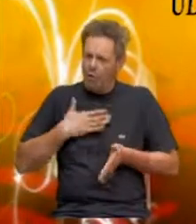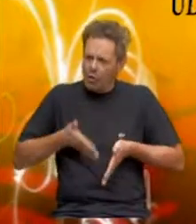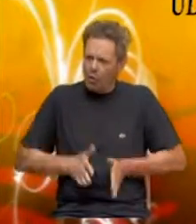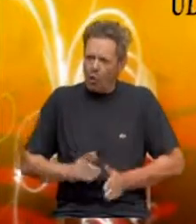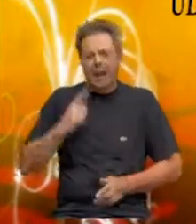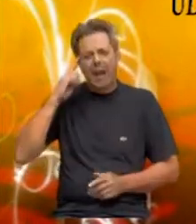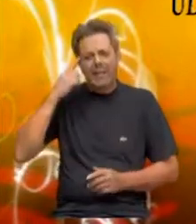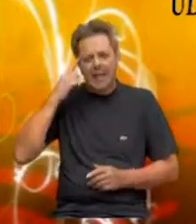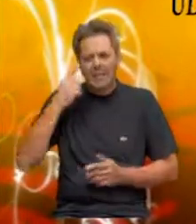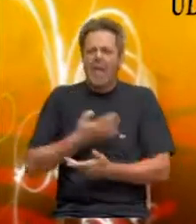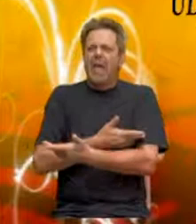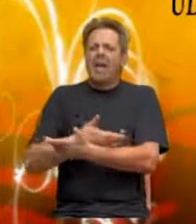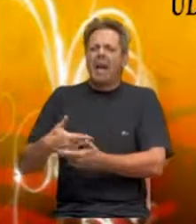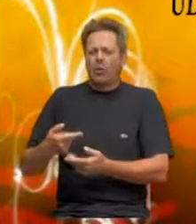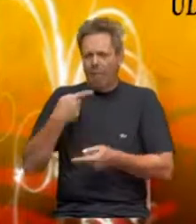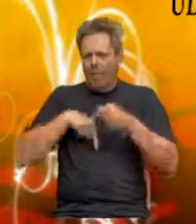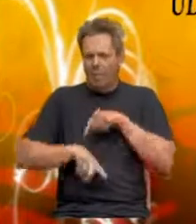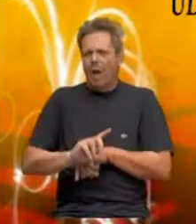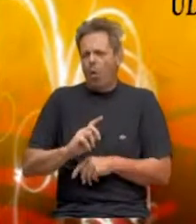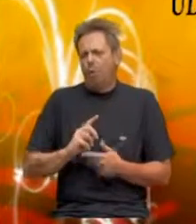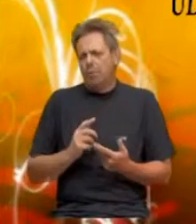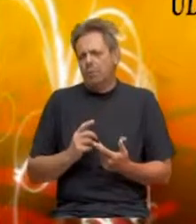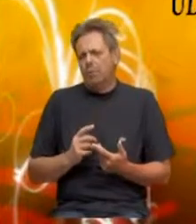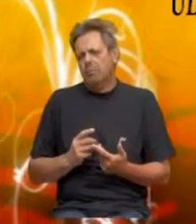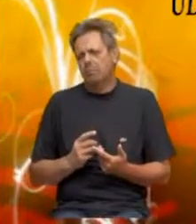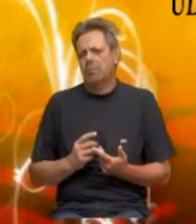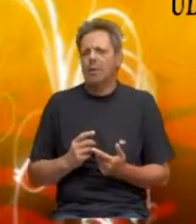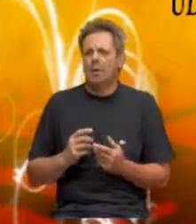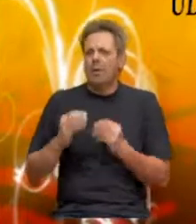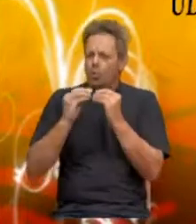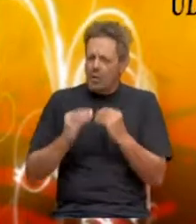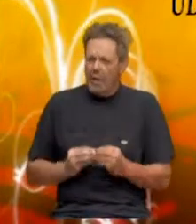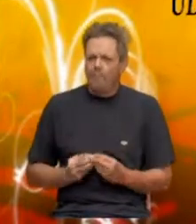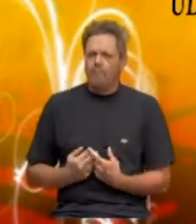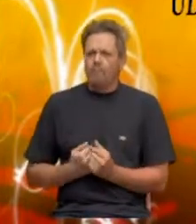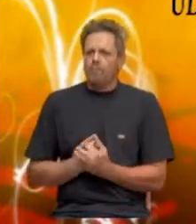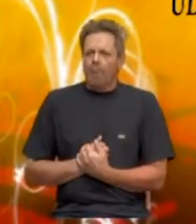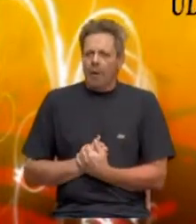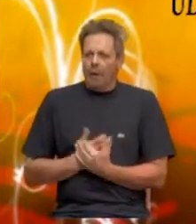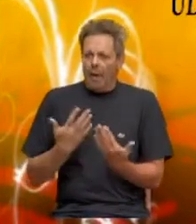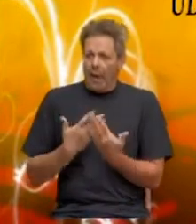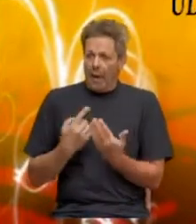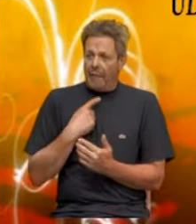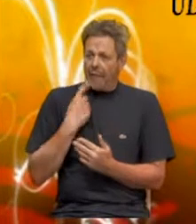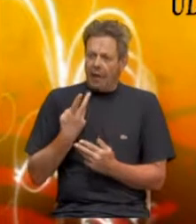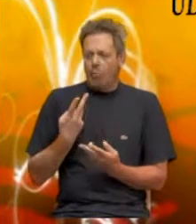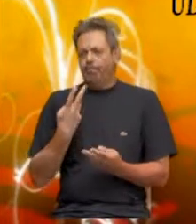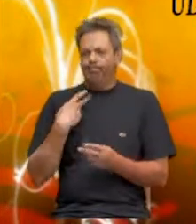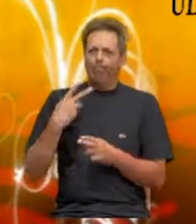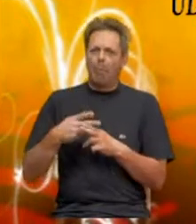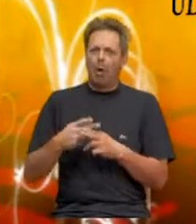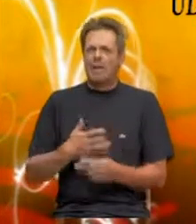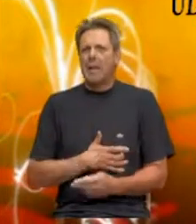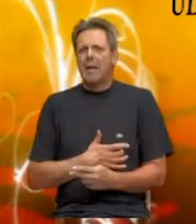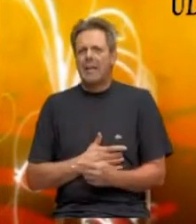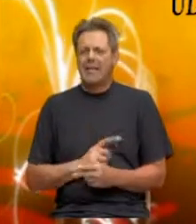zdravlje kardiovaskularnog sustava, hoću reći krvožilnog sustava, koji kad kažemo obolio je na srce